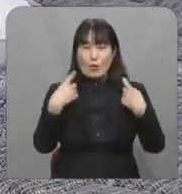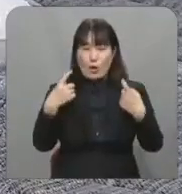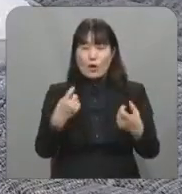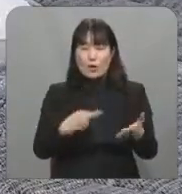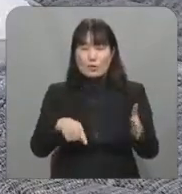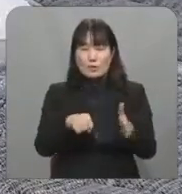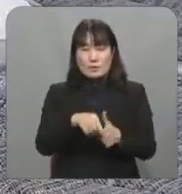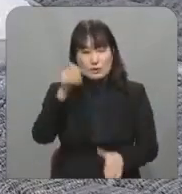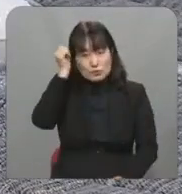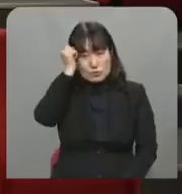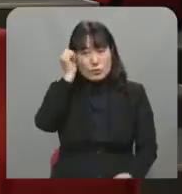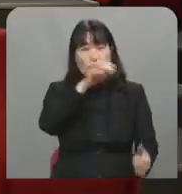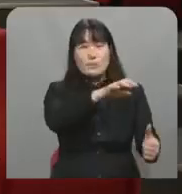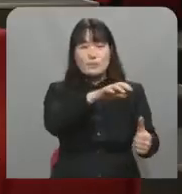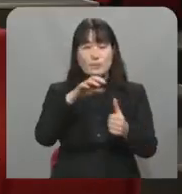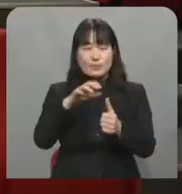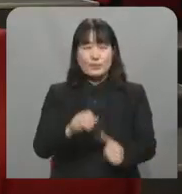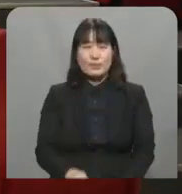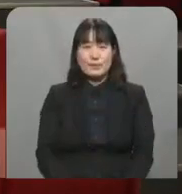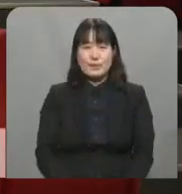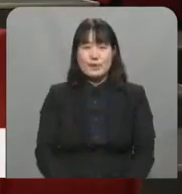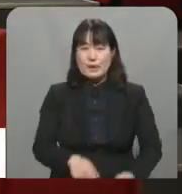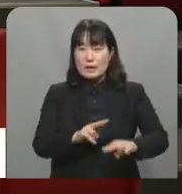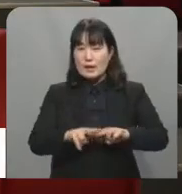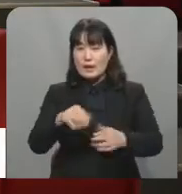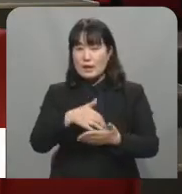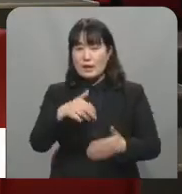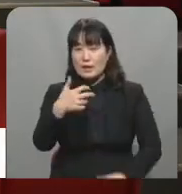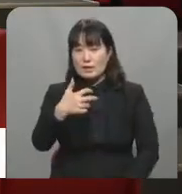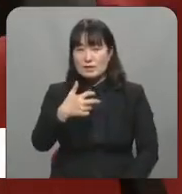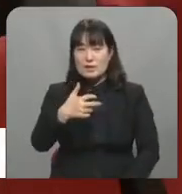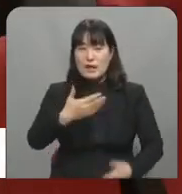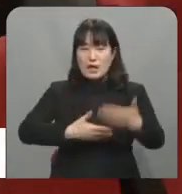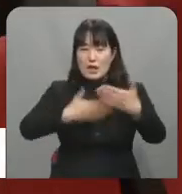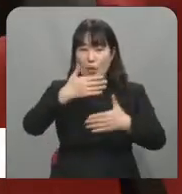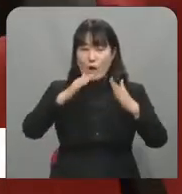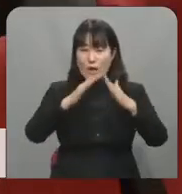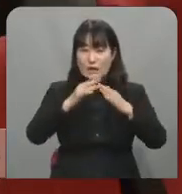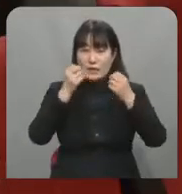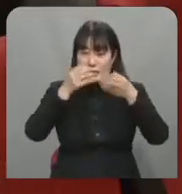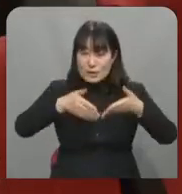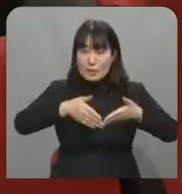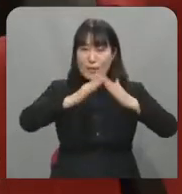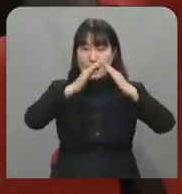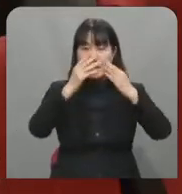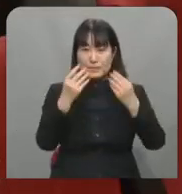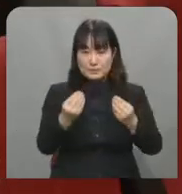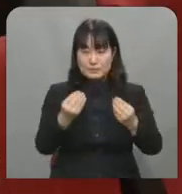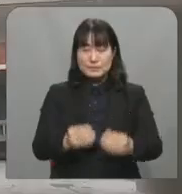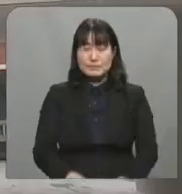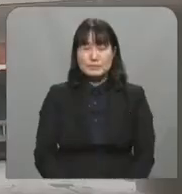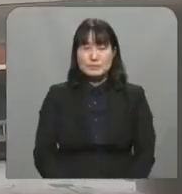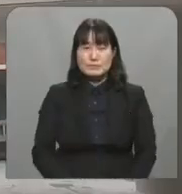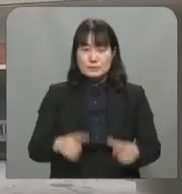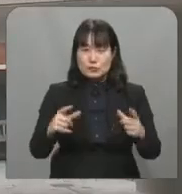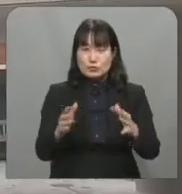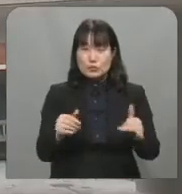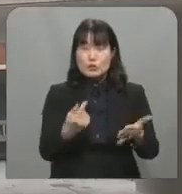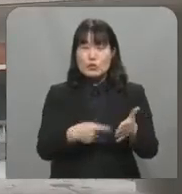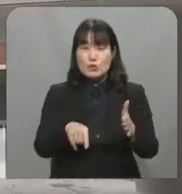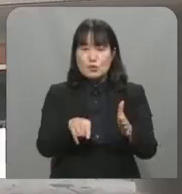위한 숙소로 활용됩니다. 80석 규모의 작은 영화관도 새로 들어섰습니다. 지역 주민을